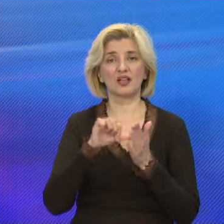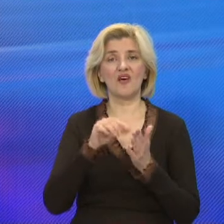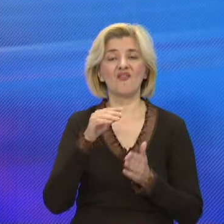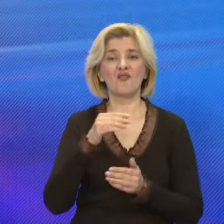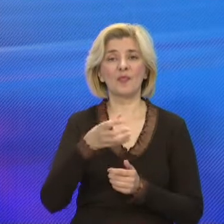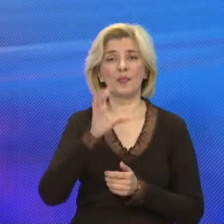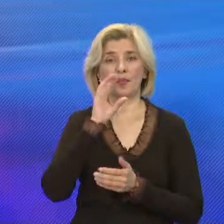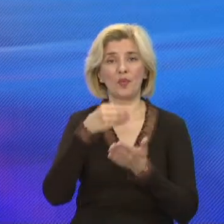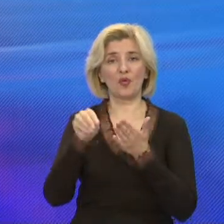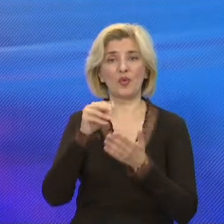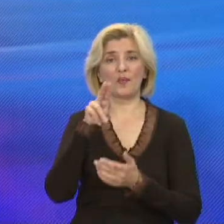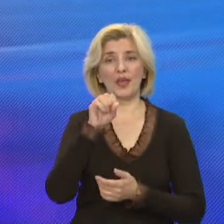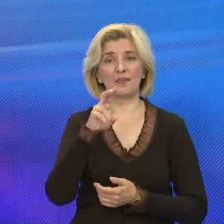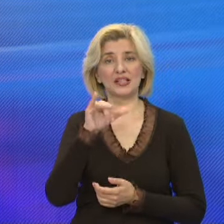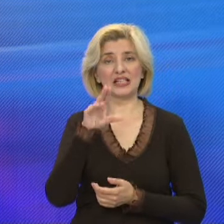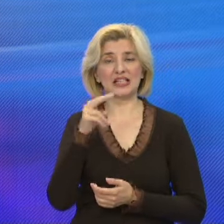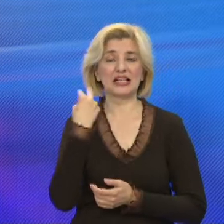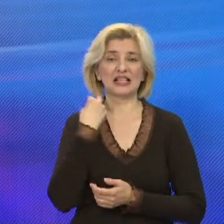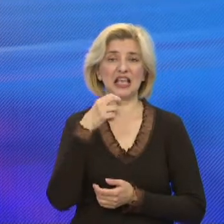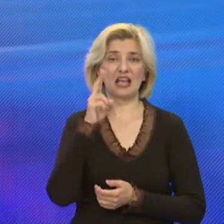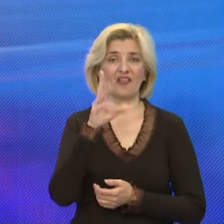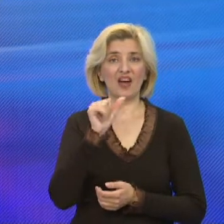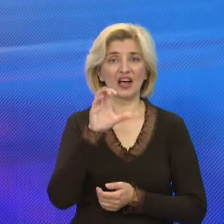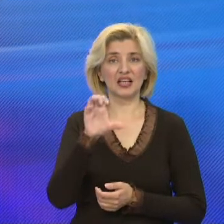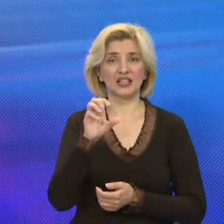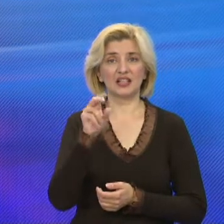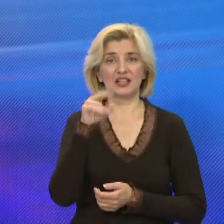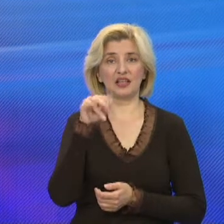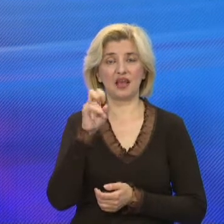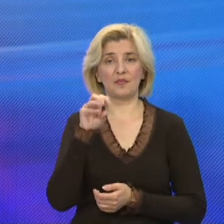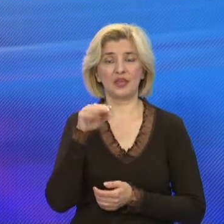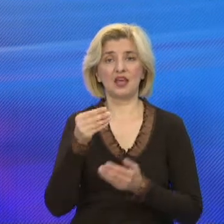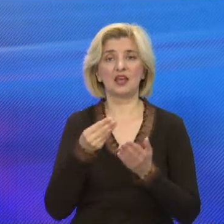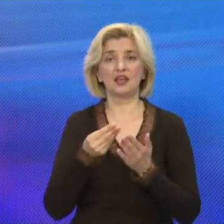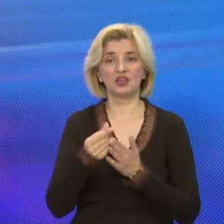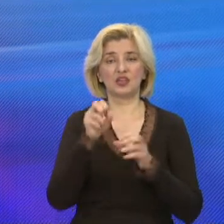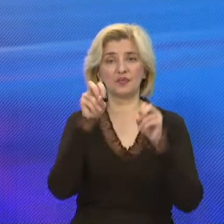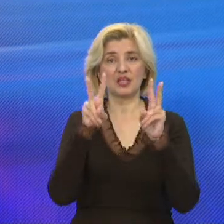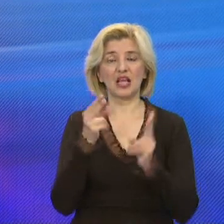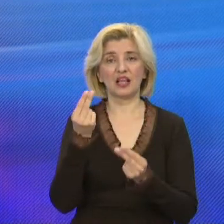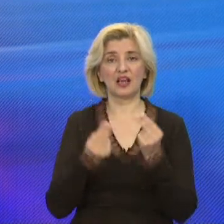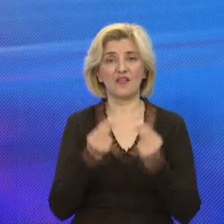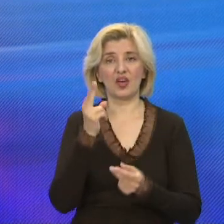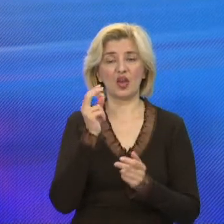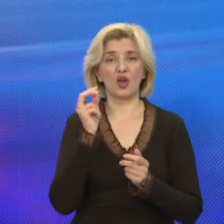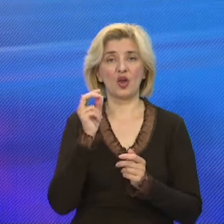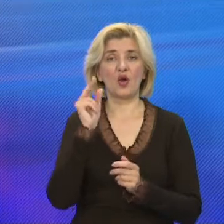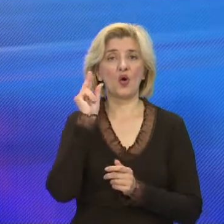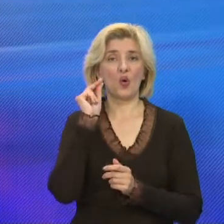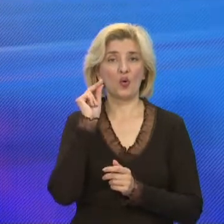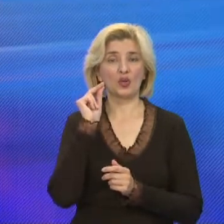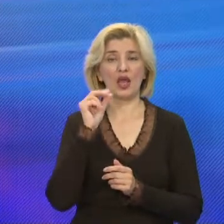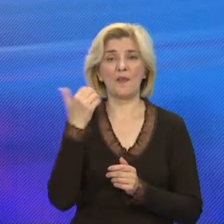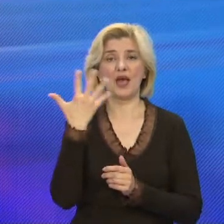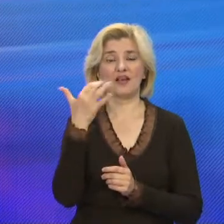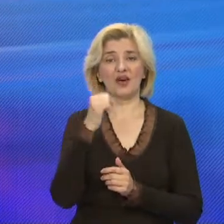марок Pepsi, Chills, Лидский квас и Динамит начислялись специальные игровые коды. А уже 5 августа состоится розыгрыш